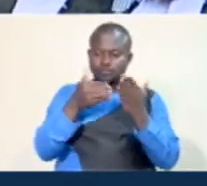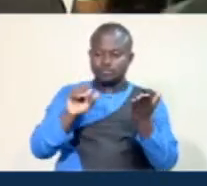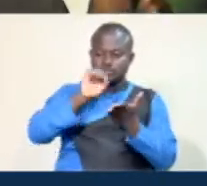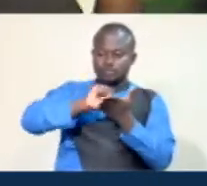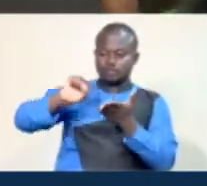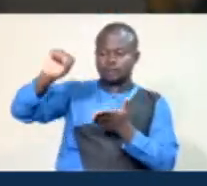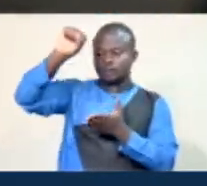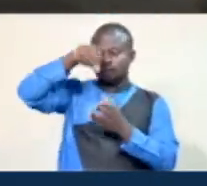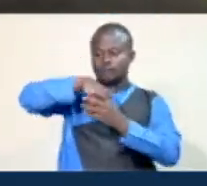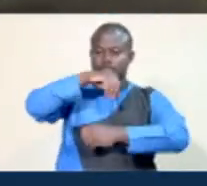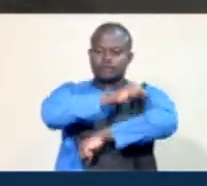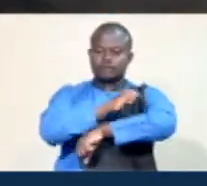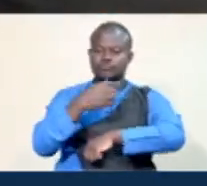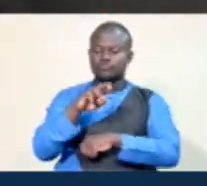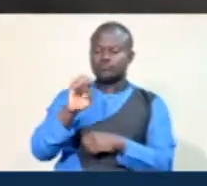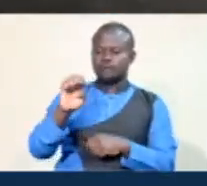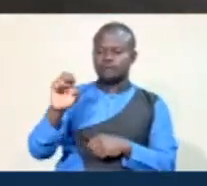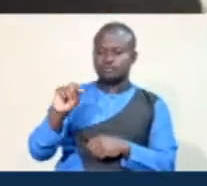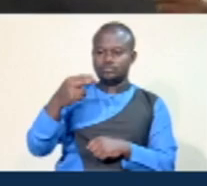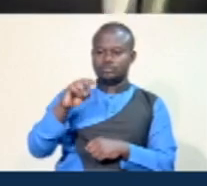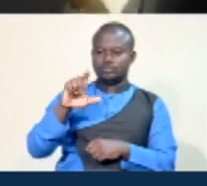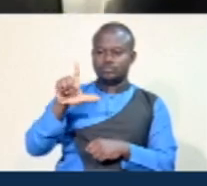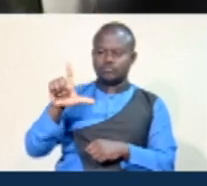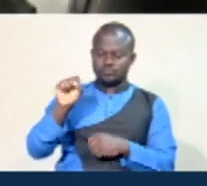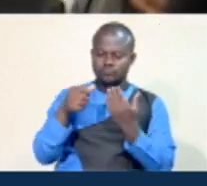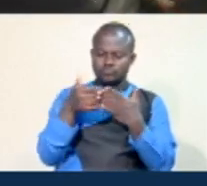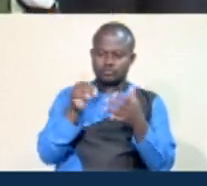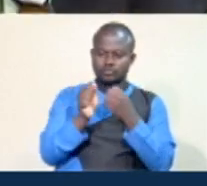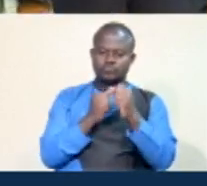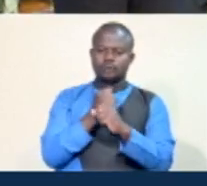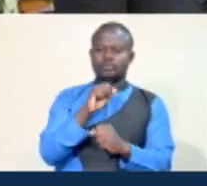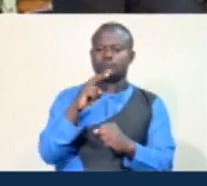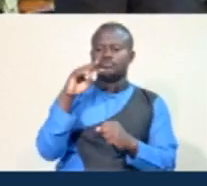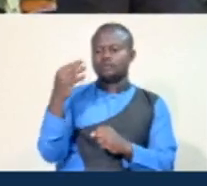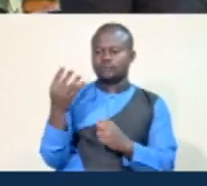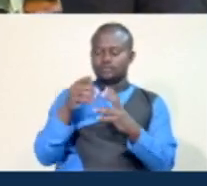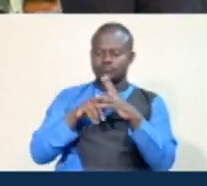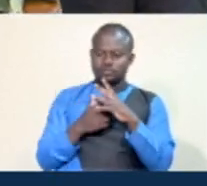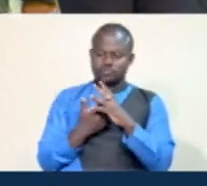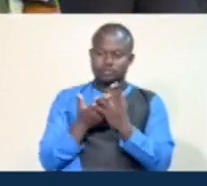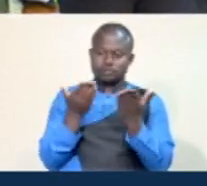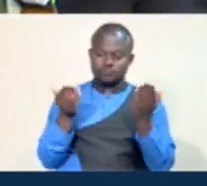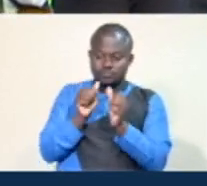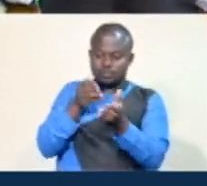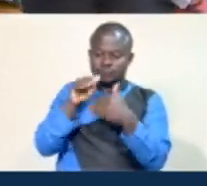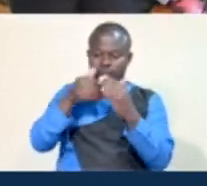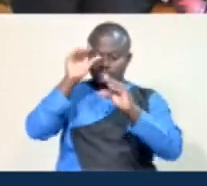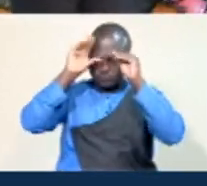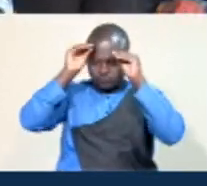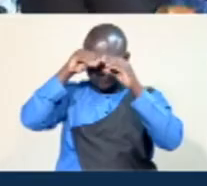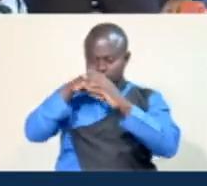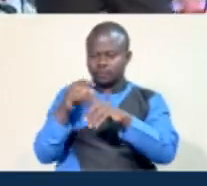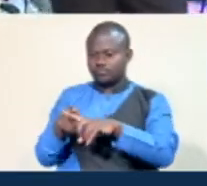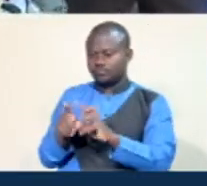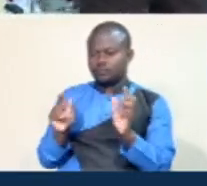yisumbuye mu ishuri rya Green Hills Academy. Iri shuri rimaze imyaka 24 rishinzwe. Uretse gukurikirana amasomo mu mashami